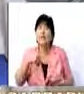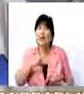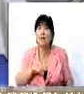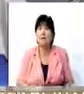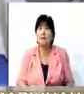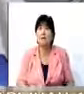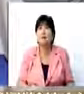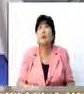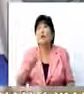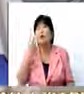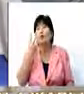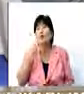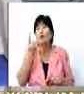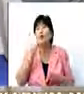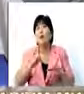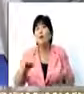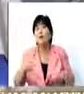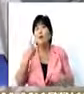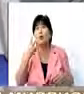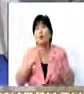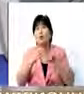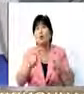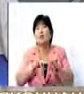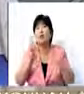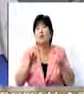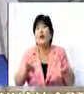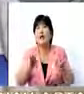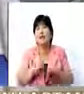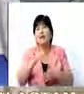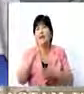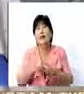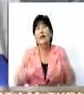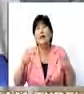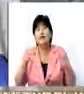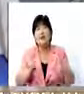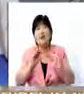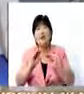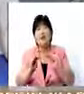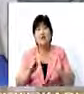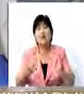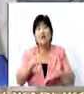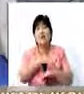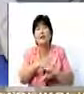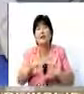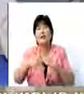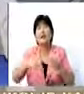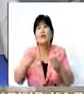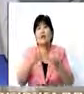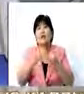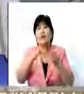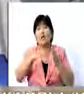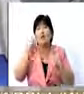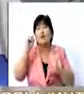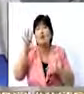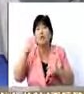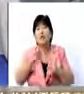Үш балабақшамыз бар. Үш балабақшаның үш көліктерінде заңға сай, талаптарға сәйкестіп, жабдықтап, яғни сыртын сары түске, сары түсті мигалка